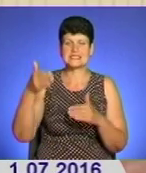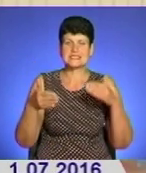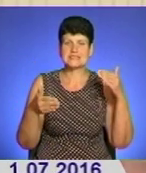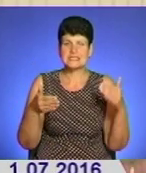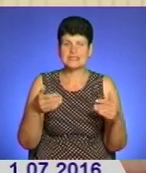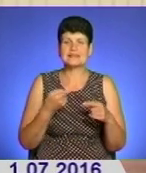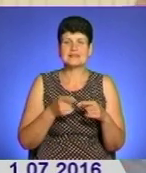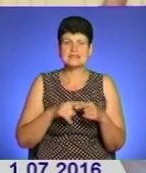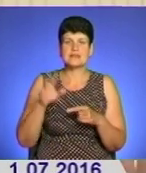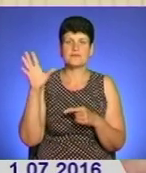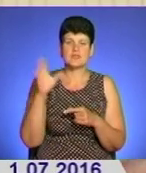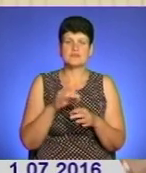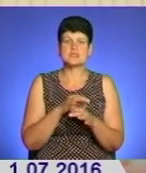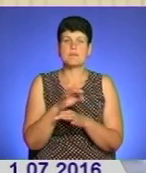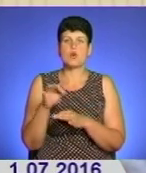Тобто ці проекти,